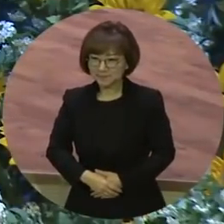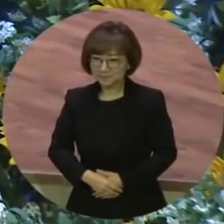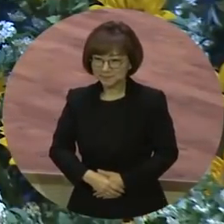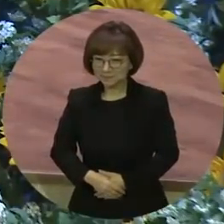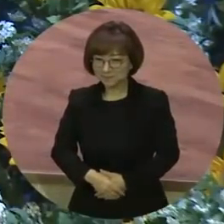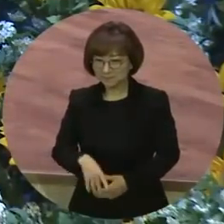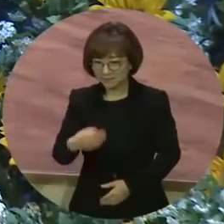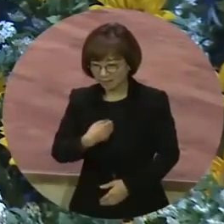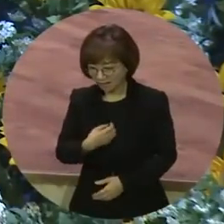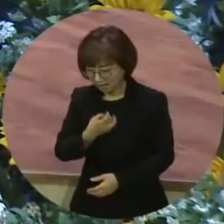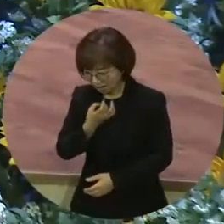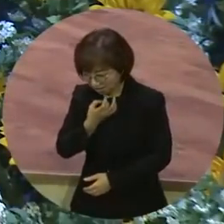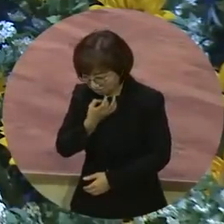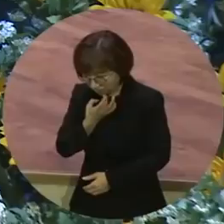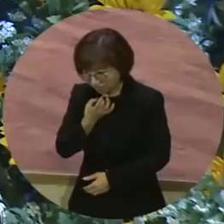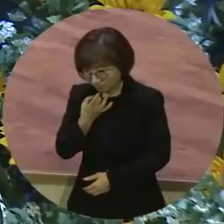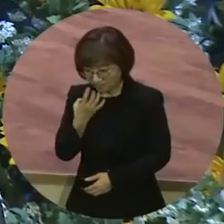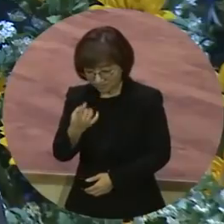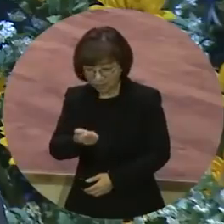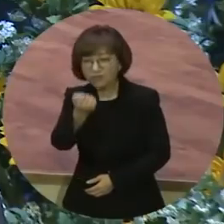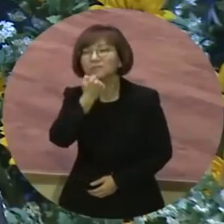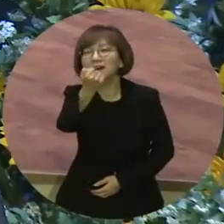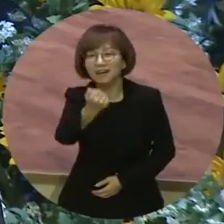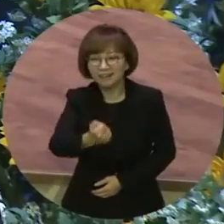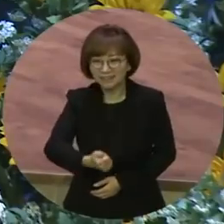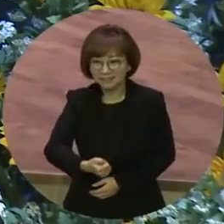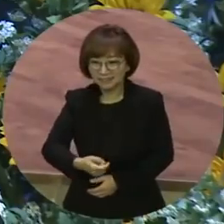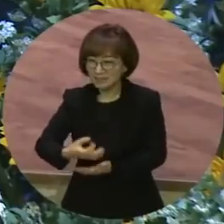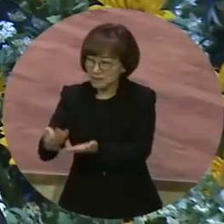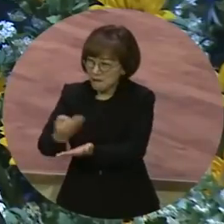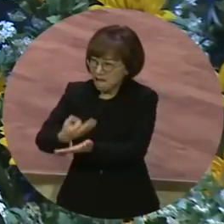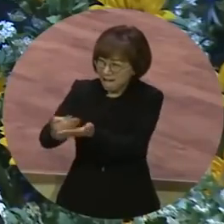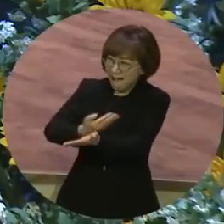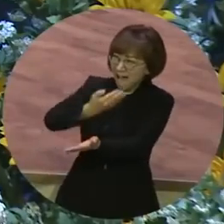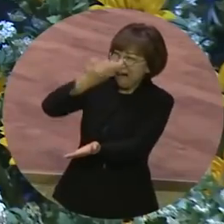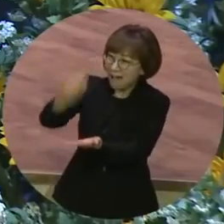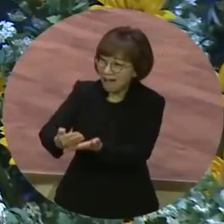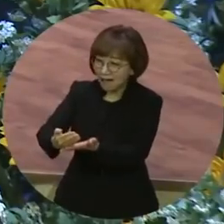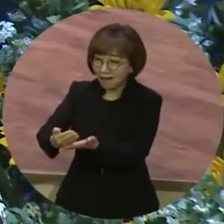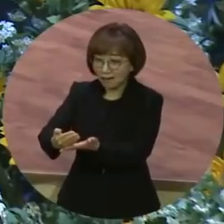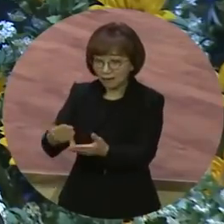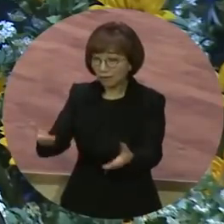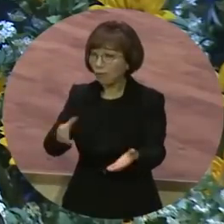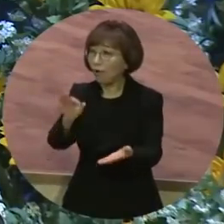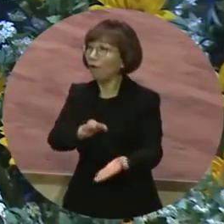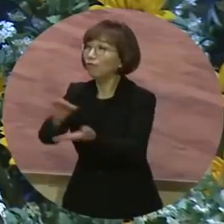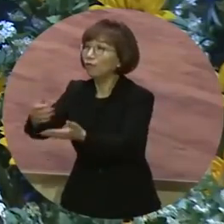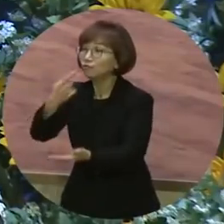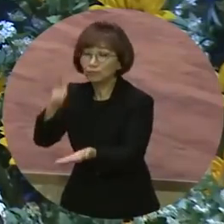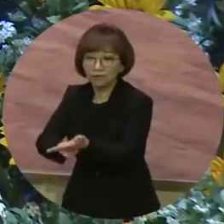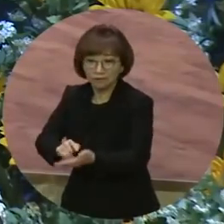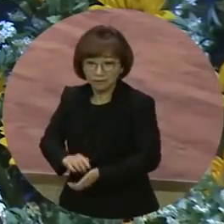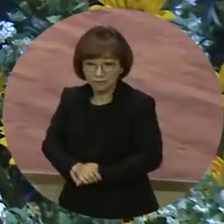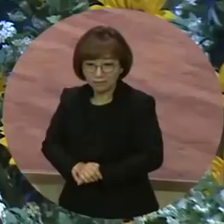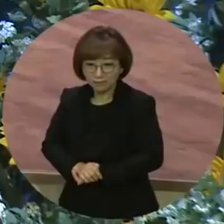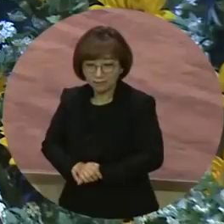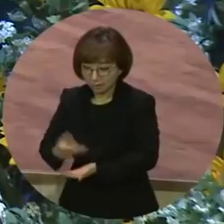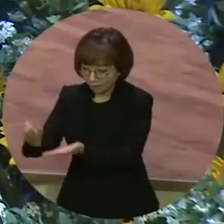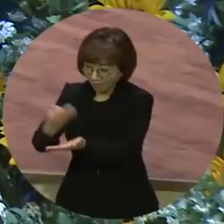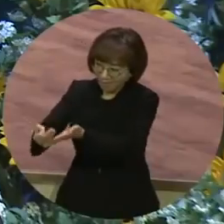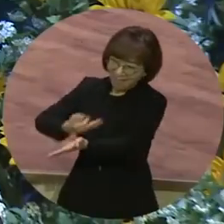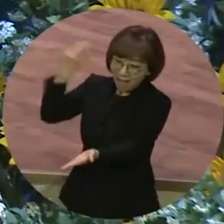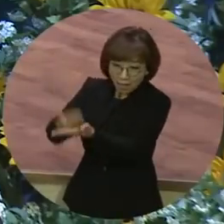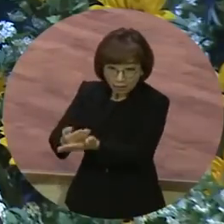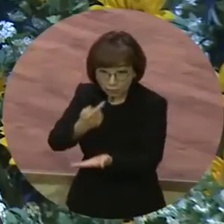속으로 나 비웃습니다. 웃기고 있네. 돈 많이 벌어서 안 할 사람 어디 있냐? 돈이 많이 버는 게 이 장난이냐 그게?